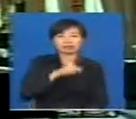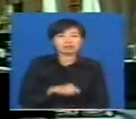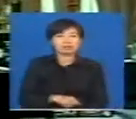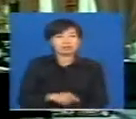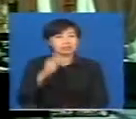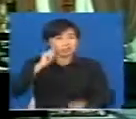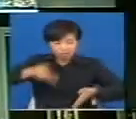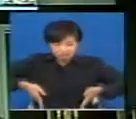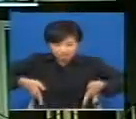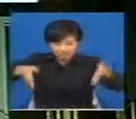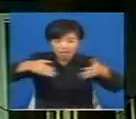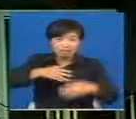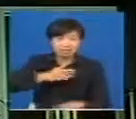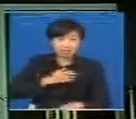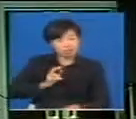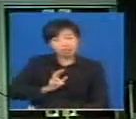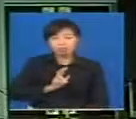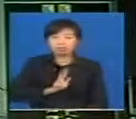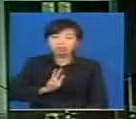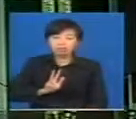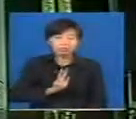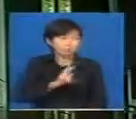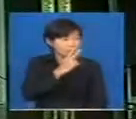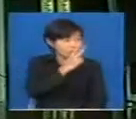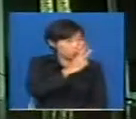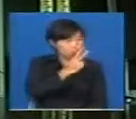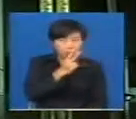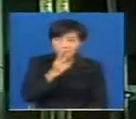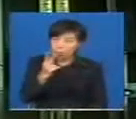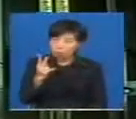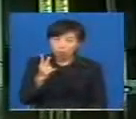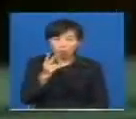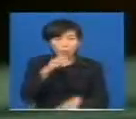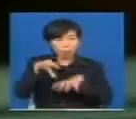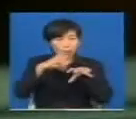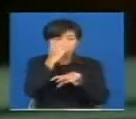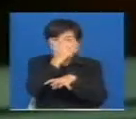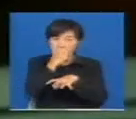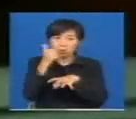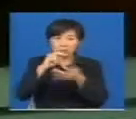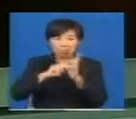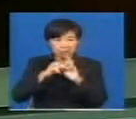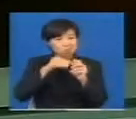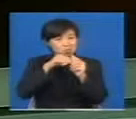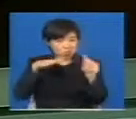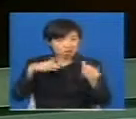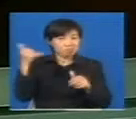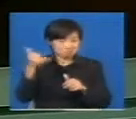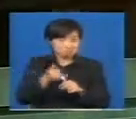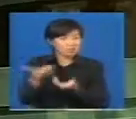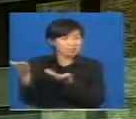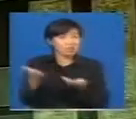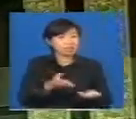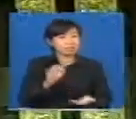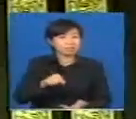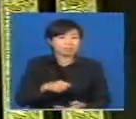ทางเลยที่เราเดินมาสวยงามมาก ใช่ไหม นะฮะคือมีการจัดต้อนรับผู้นำอย่างเต็มที่ซึ่งก่อนที่ผู้นำจะมาร่วม